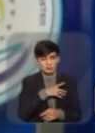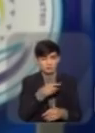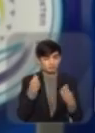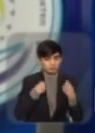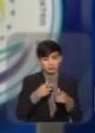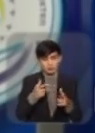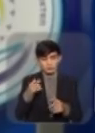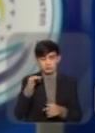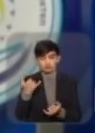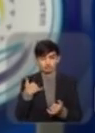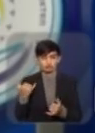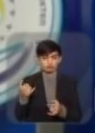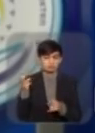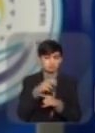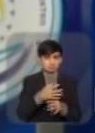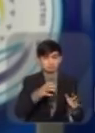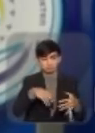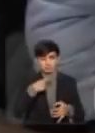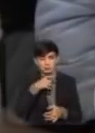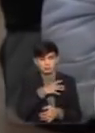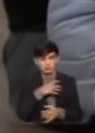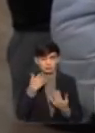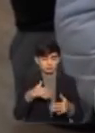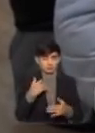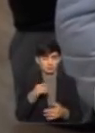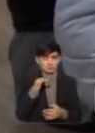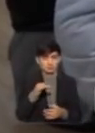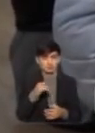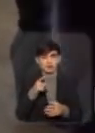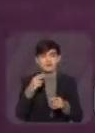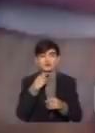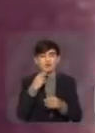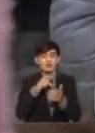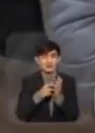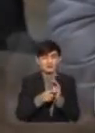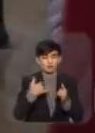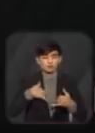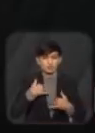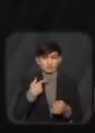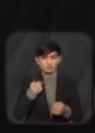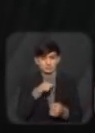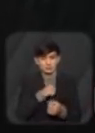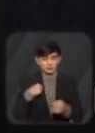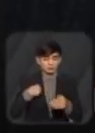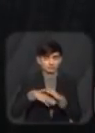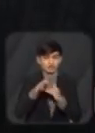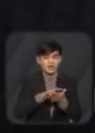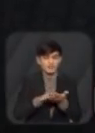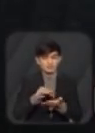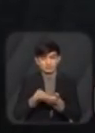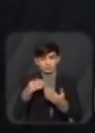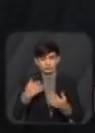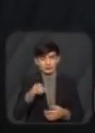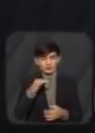деді. Так спокойно, я просто жалоба была. Осы жайттан кейін екінші сынып жетекшісі өз еркімен жұмыстан кетуге арыз жазыпты. Ал